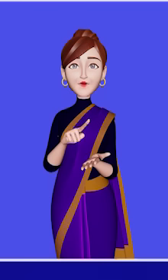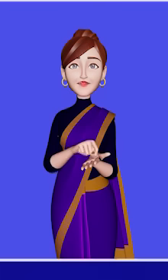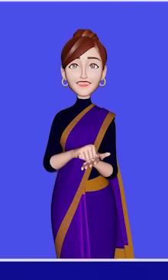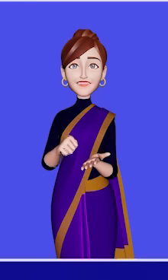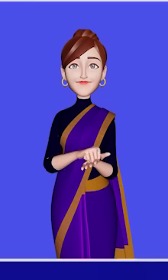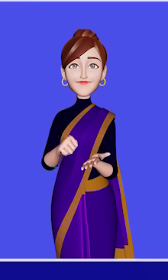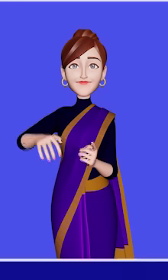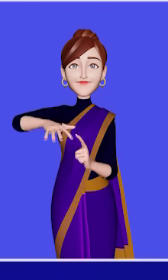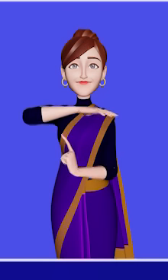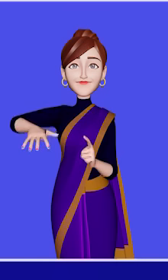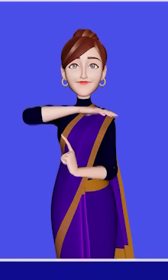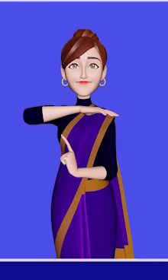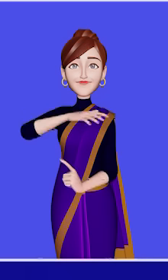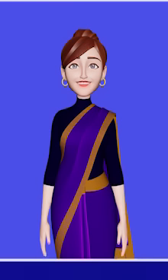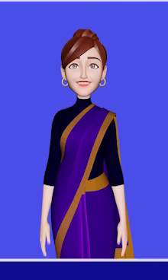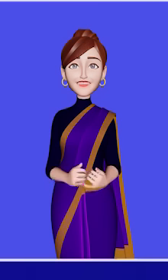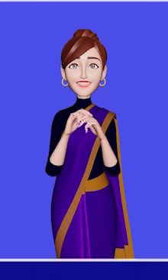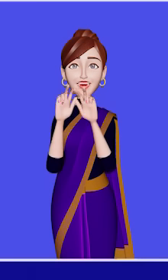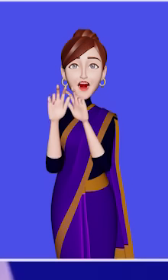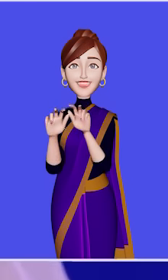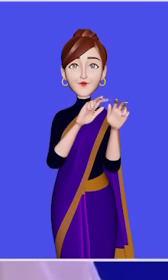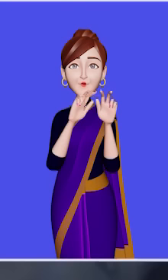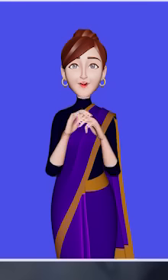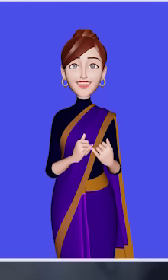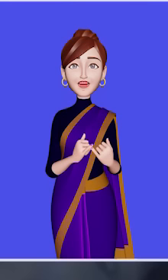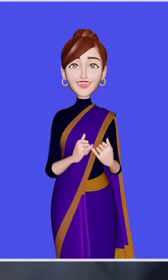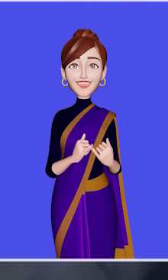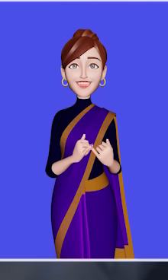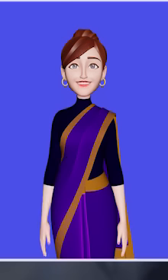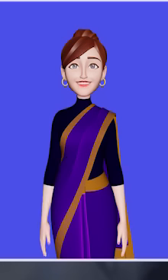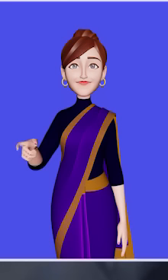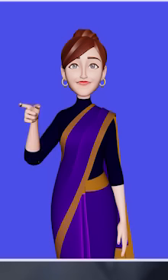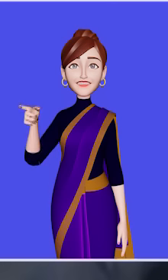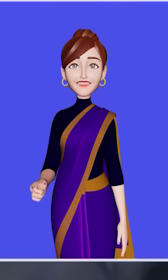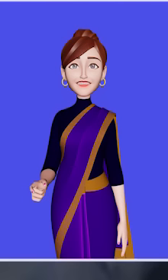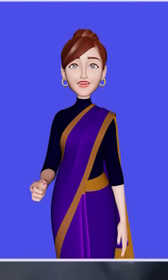एआई का इस्तेमाल कर रही है, वो अभूतपूर्व है।